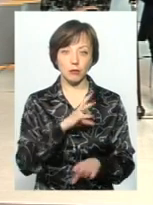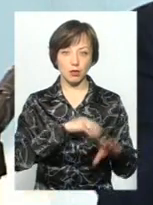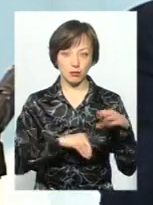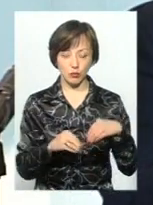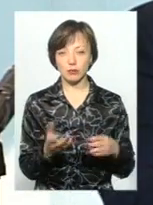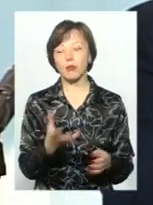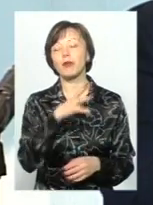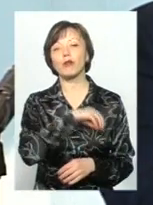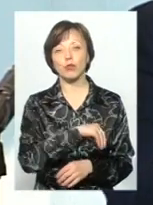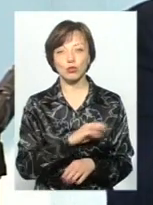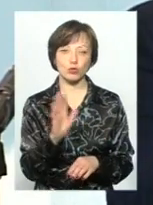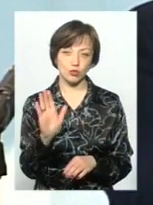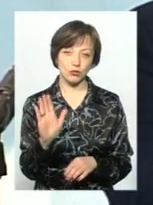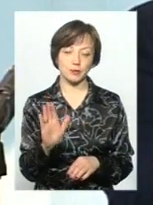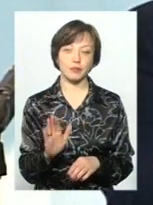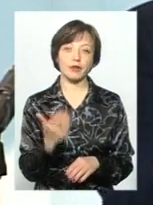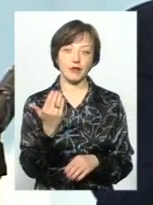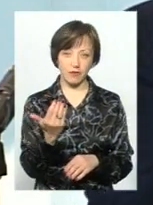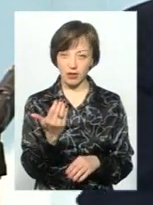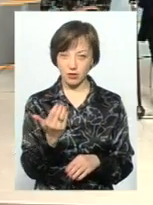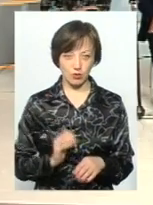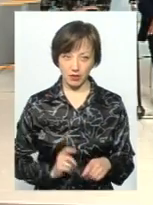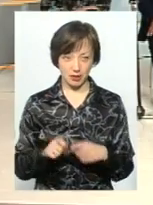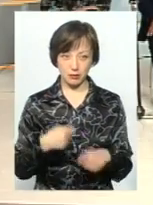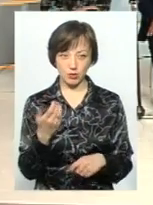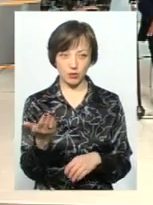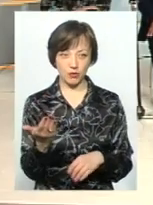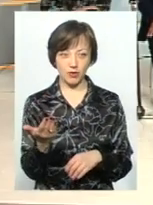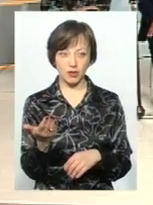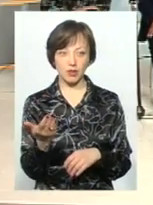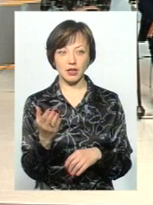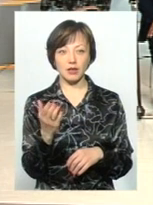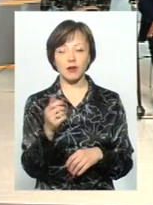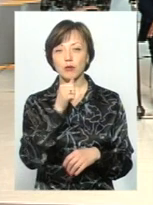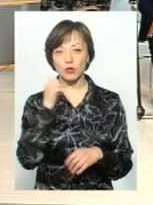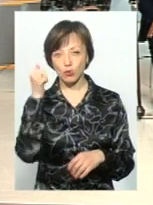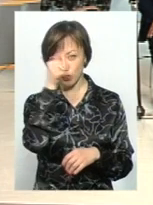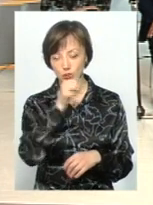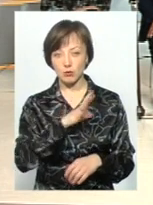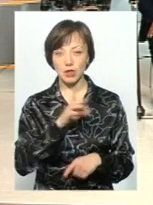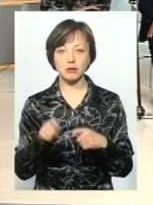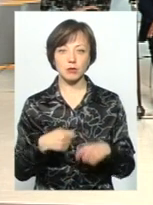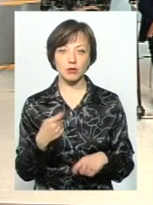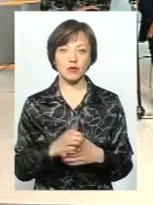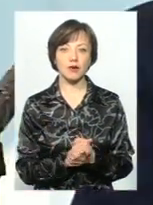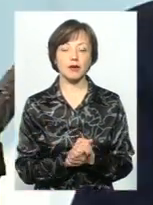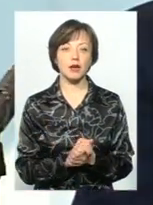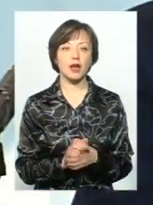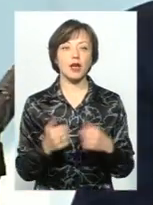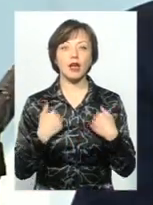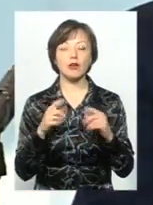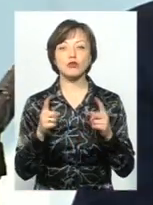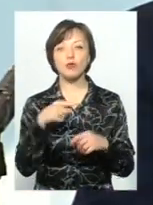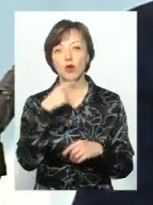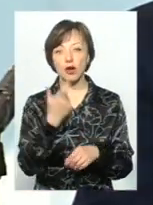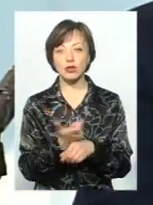що, прибуток будемо говорити. Ну, ваша ж компанія не збиткова, так? Ну, вона в минулому році була збиткова. Була, да? Я чому кажу про